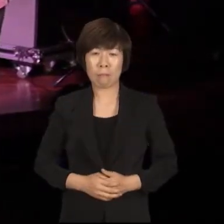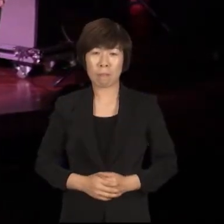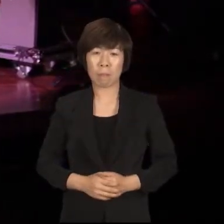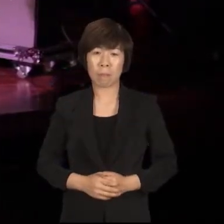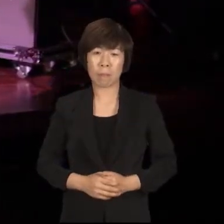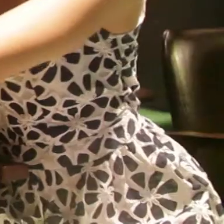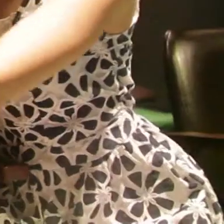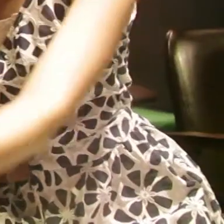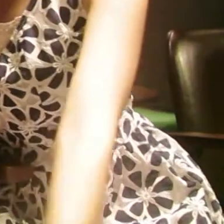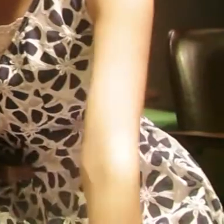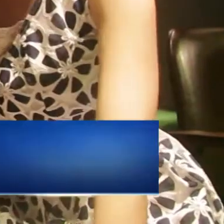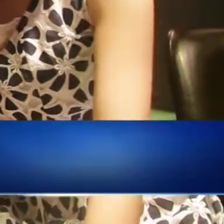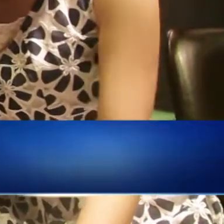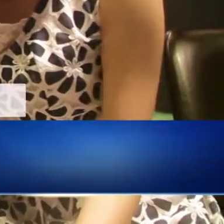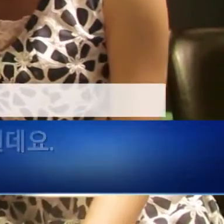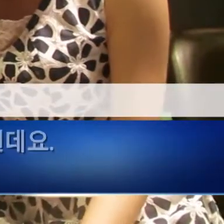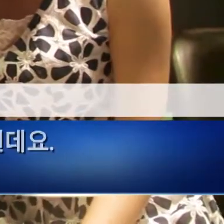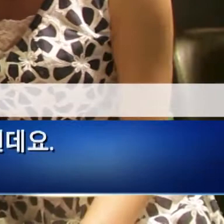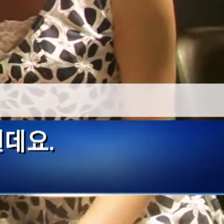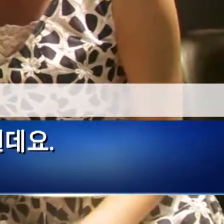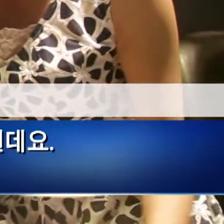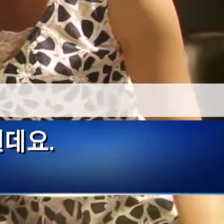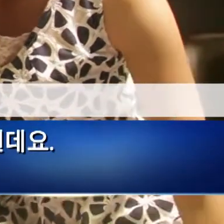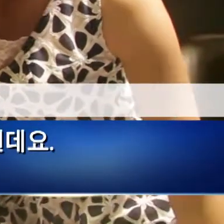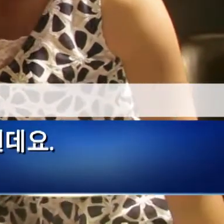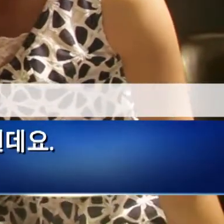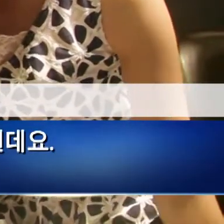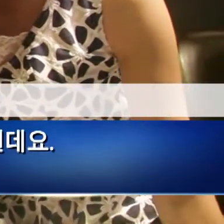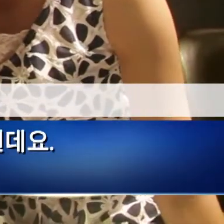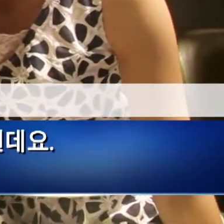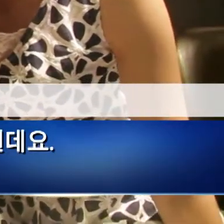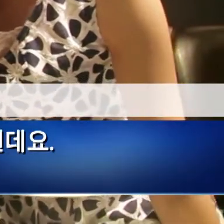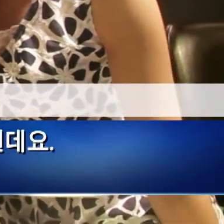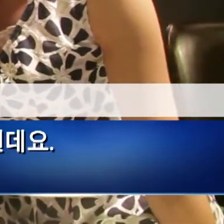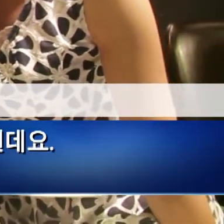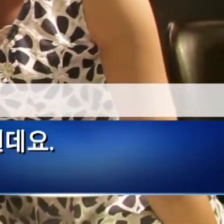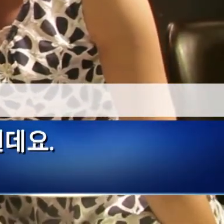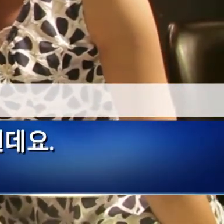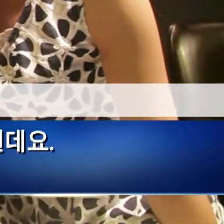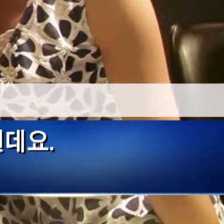하네요. 재즈 페스티벌 어떻게 보셨어요?